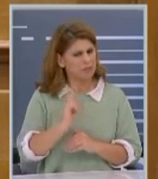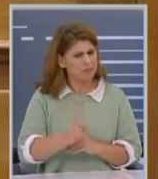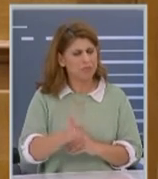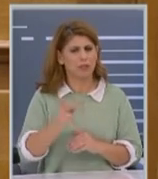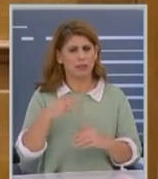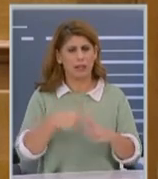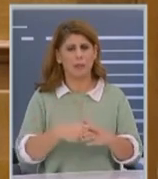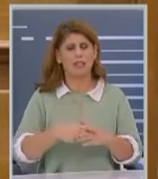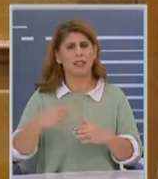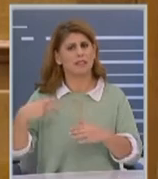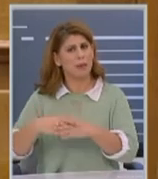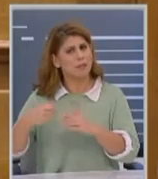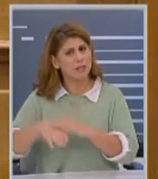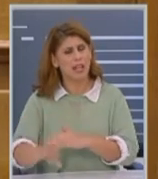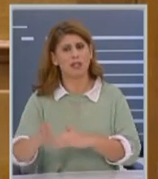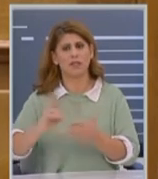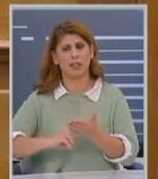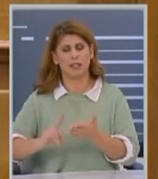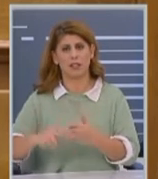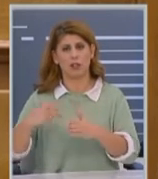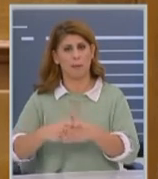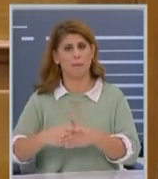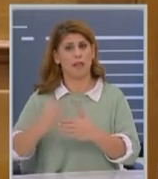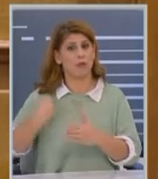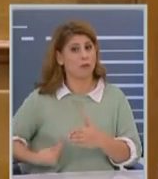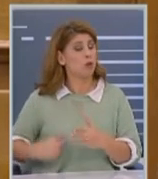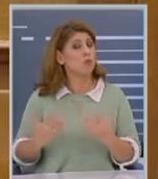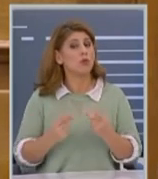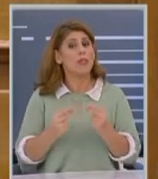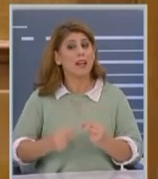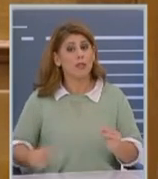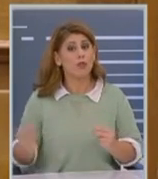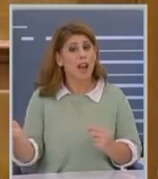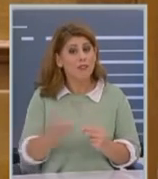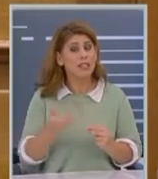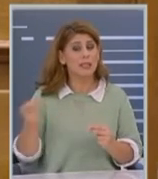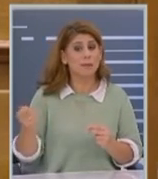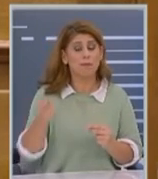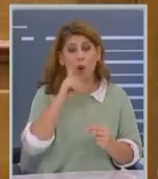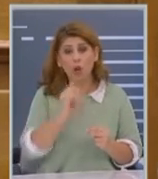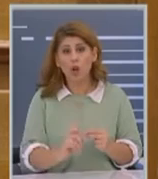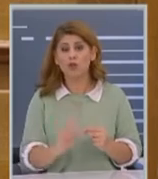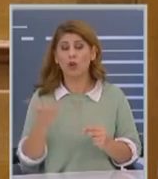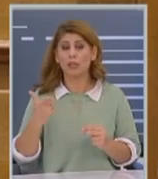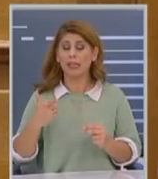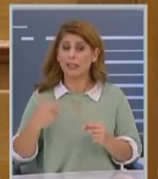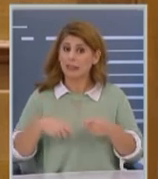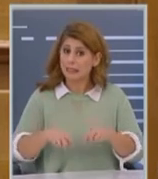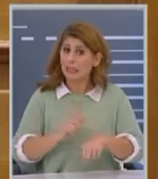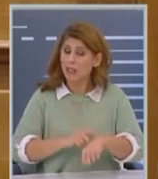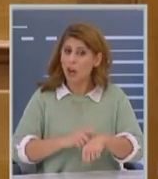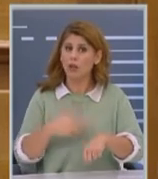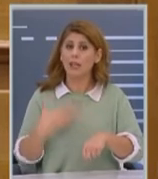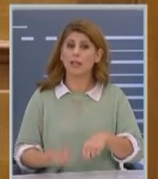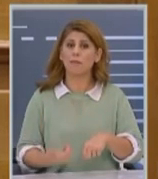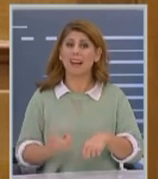την τράπεζα περιοχής, προς ασφαλιστικά ταμεία, προς το δημόσιο. Πώς θα λυθούν αυτές οι υποχρεώσεις όταν μάλιστα την ίδια ώρα υπάρχει